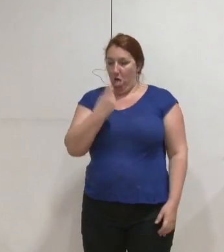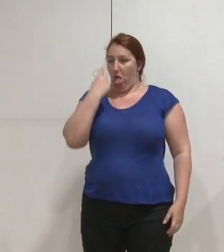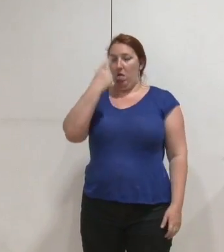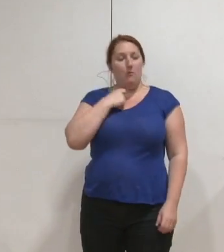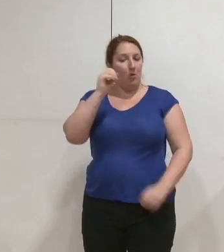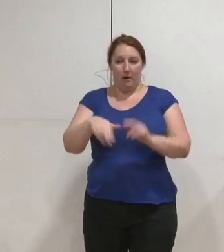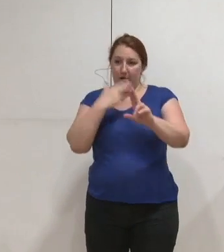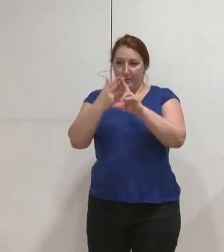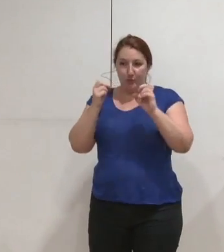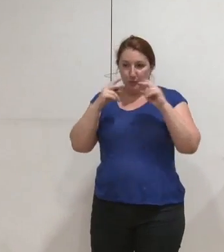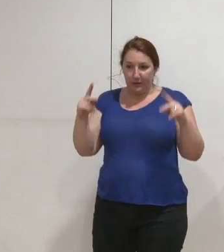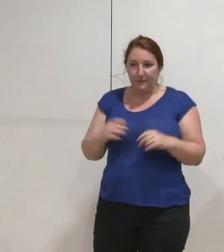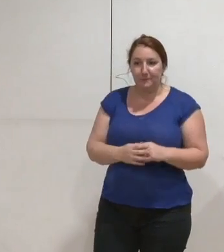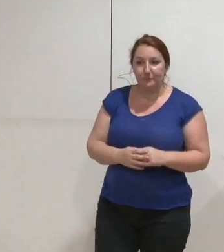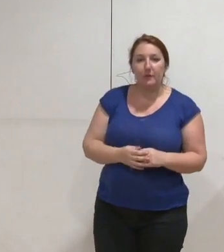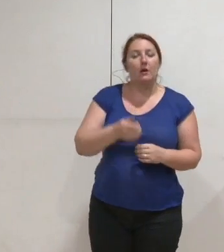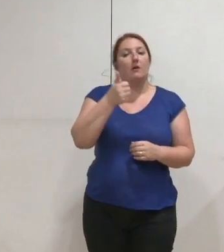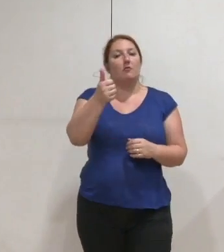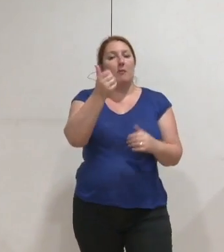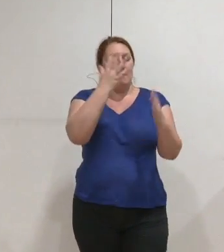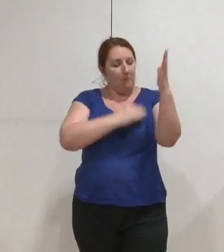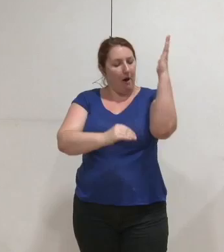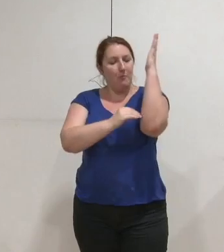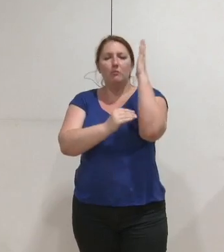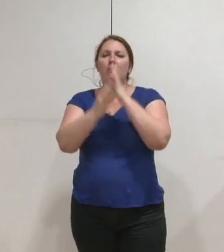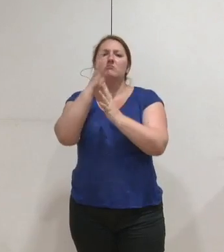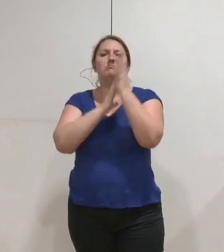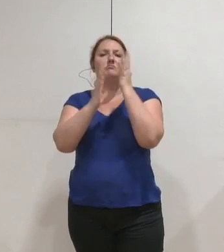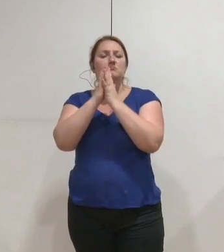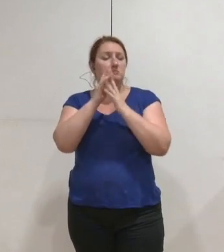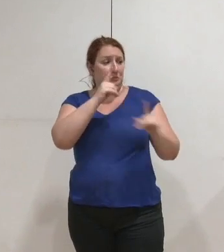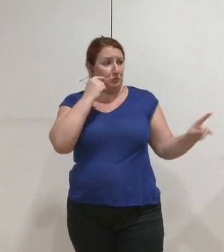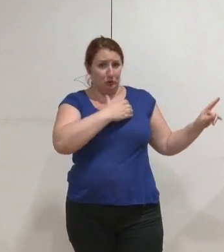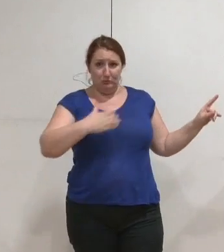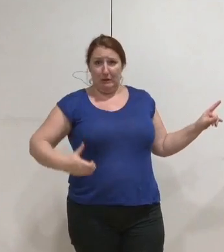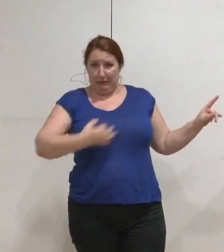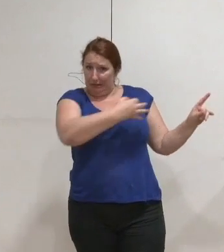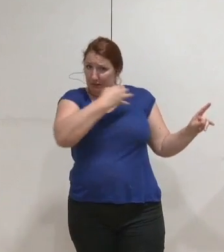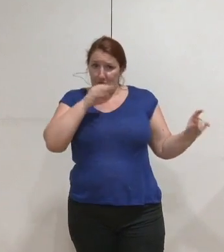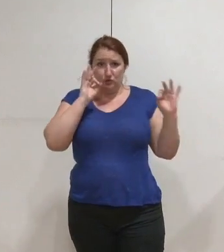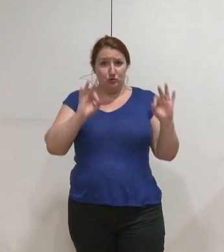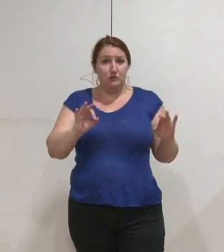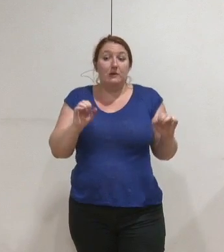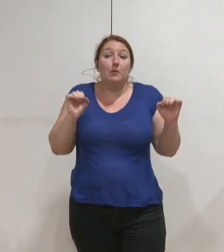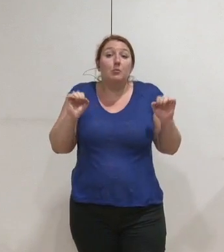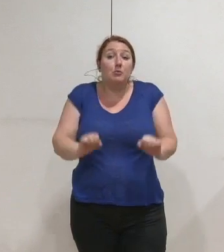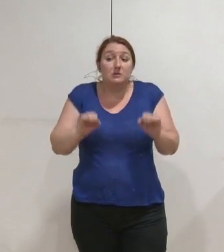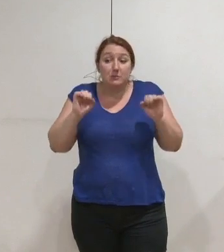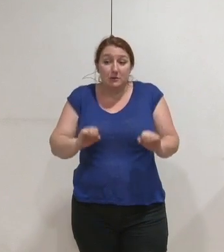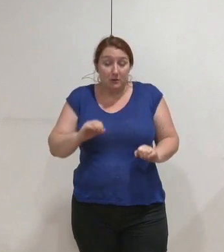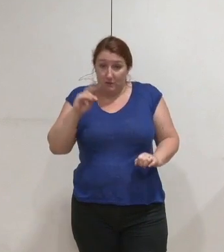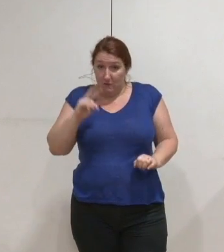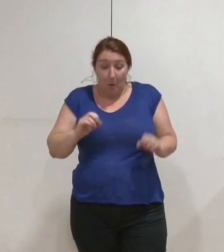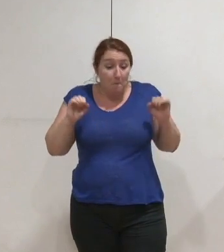d'abord ce que vous avez indiqué sur l'amendement qui concerne comme l'a dit Monsieur le Maire une possibilité qui est encore vraiment une